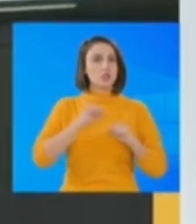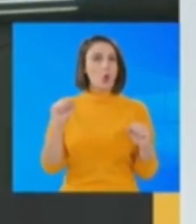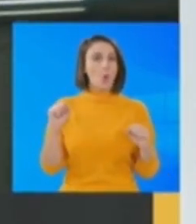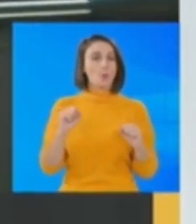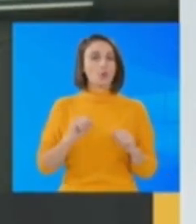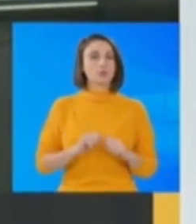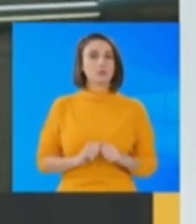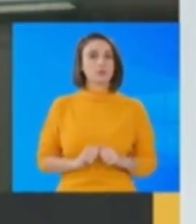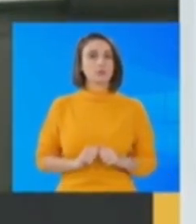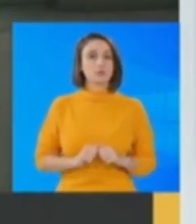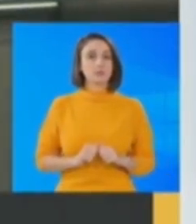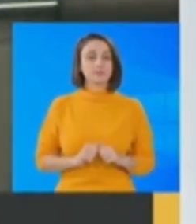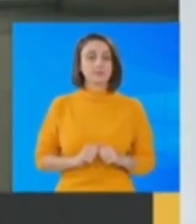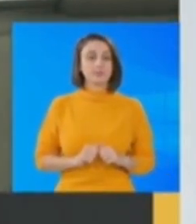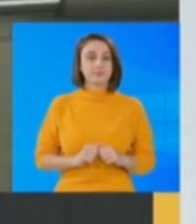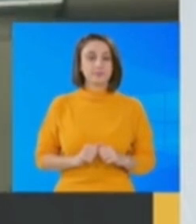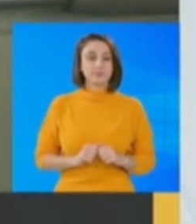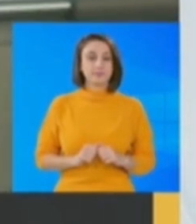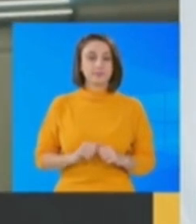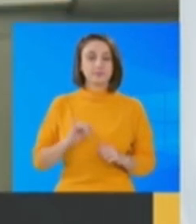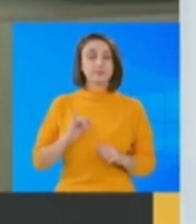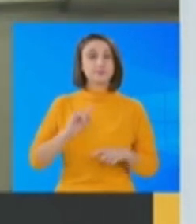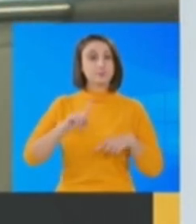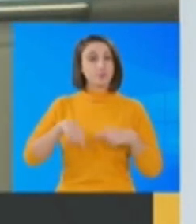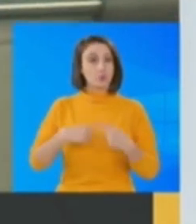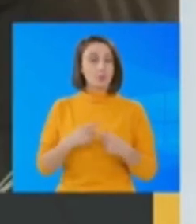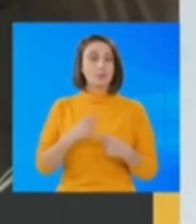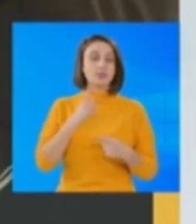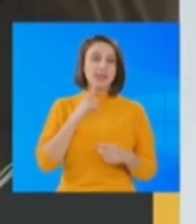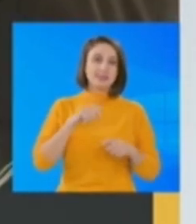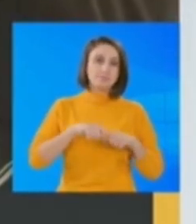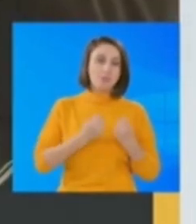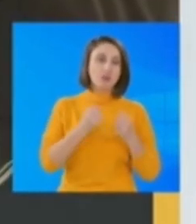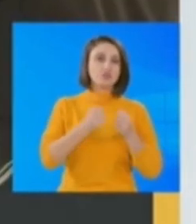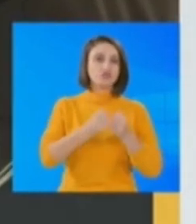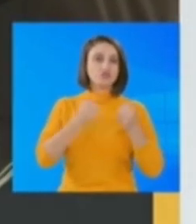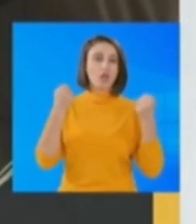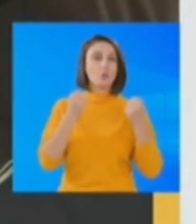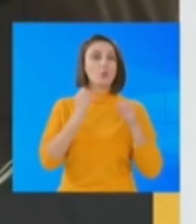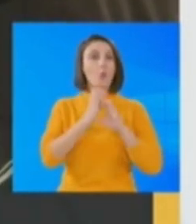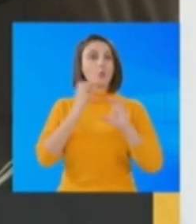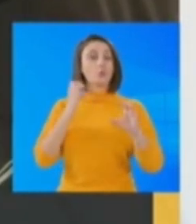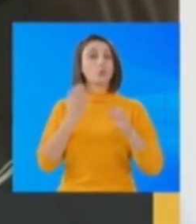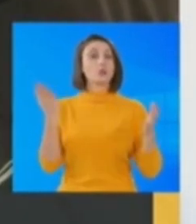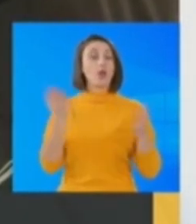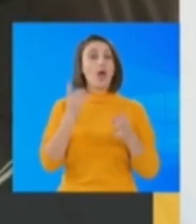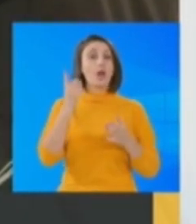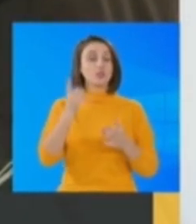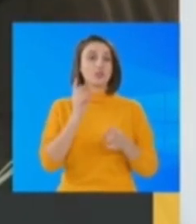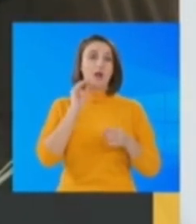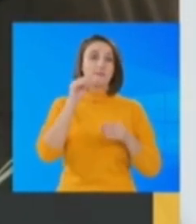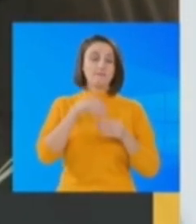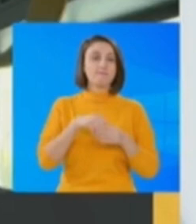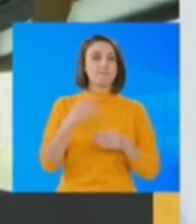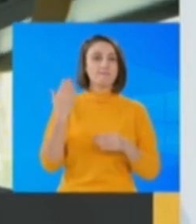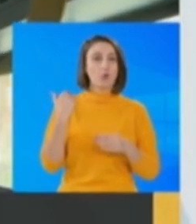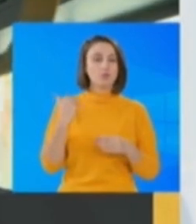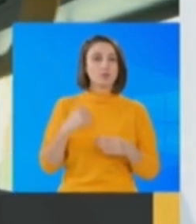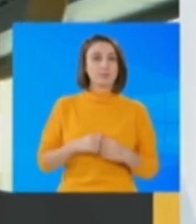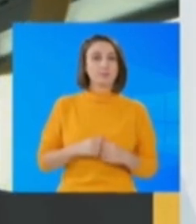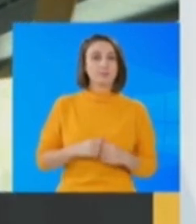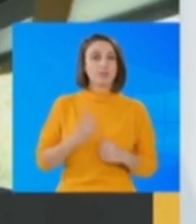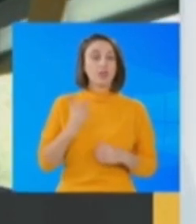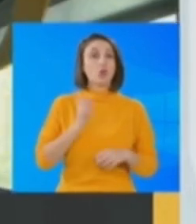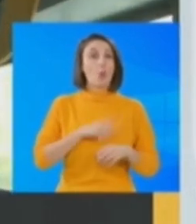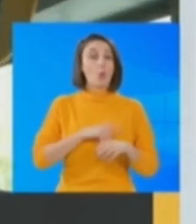un zgomot puternic, iar ulterior s-a spart geamul autobuzului în care acesta se afla.